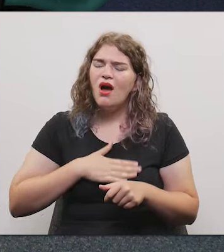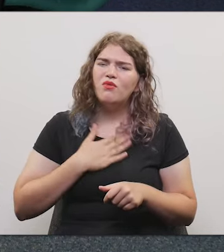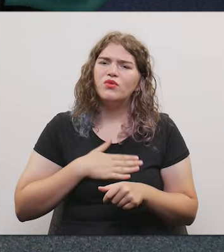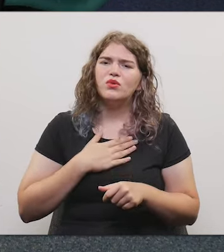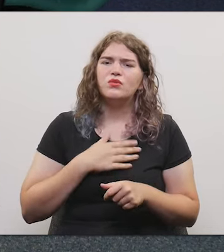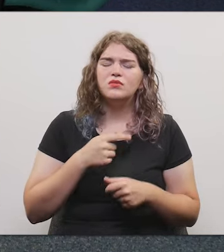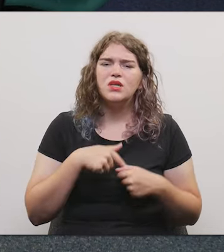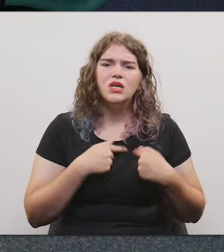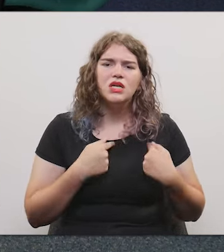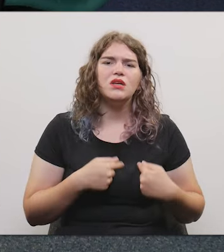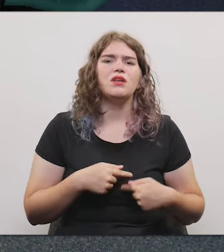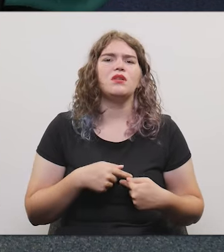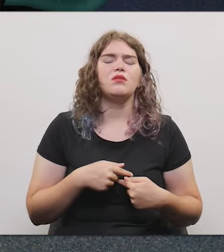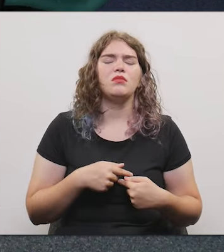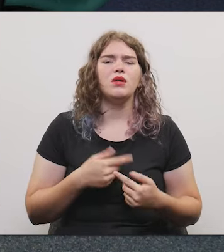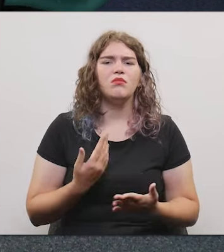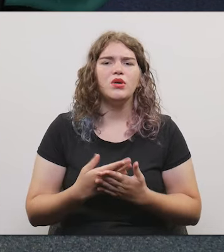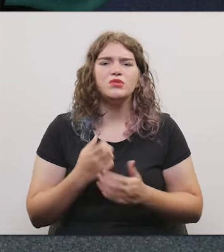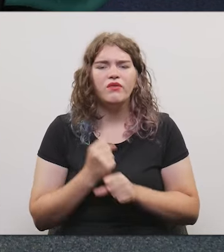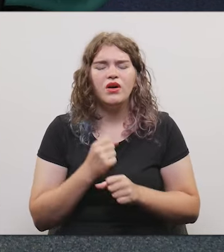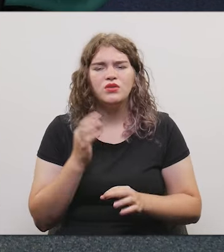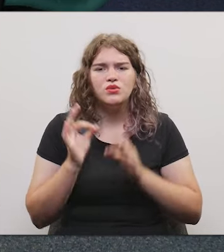de genul, dar au avut inimă